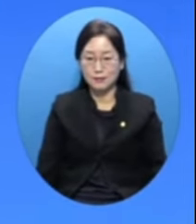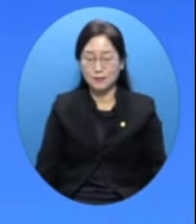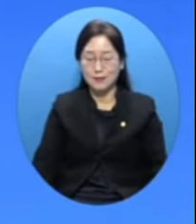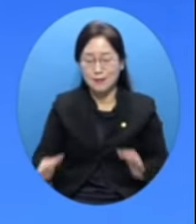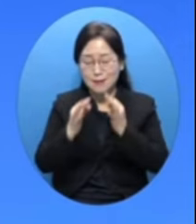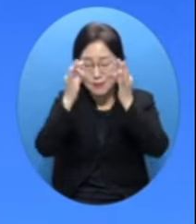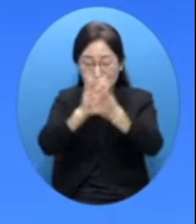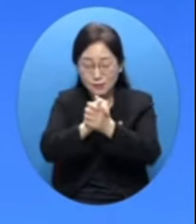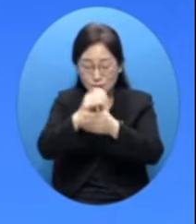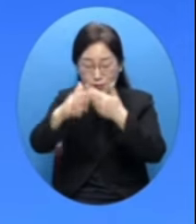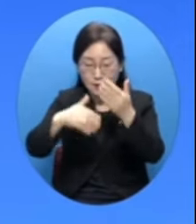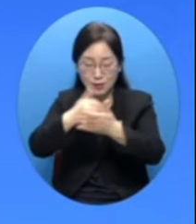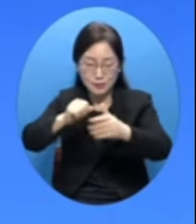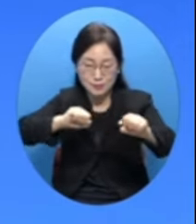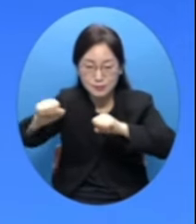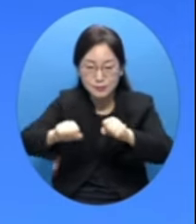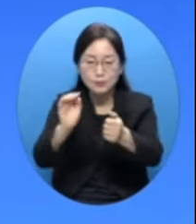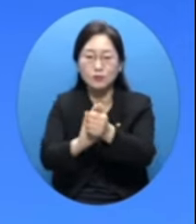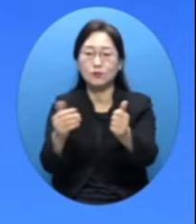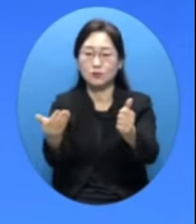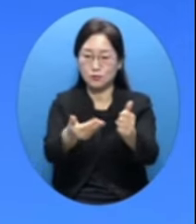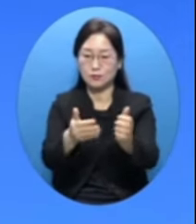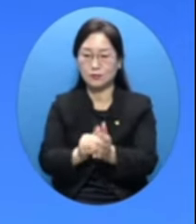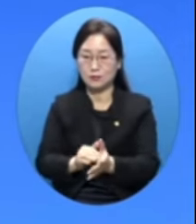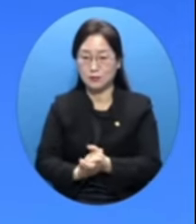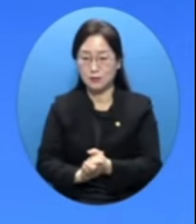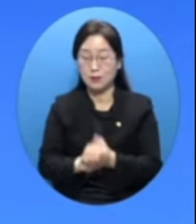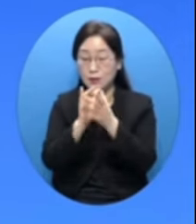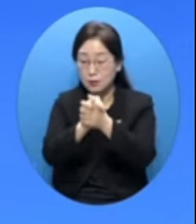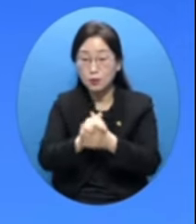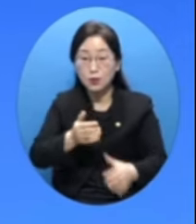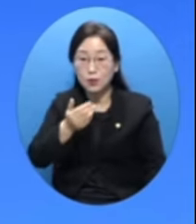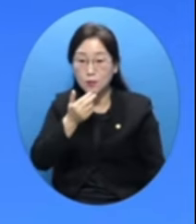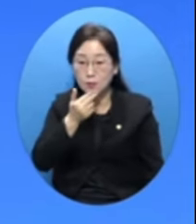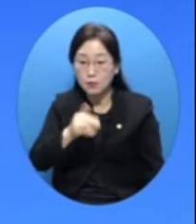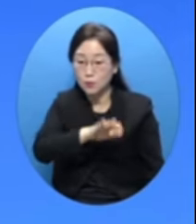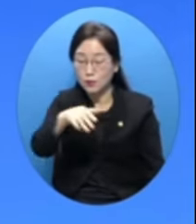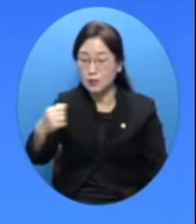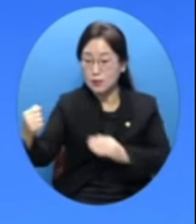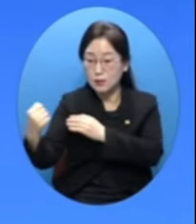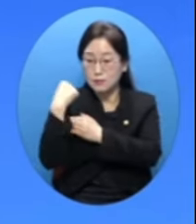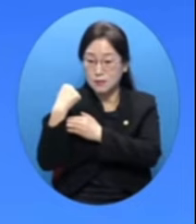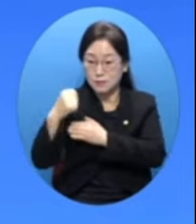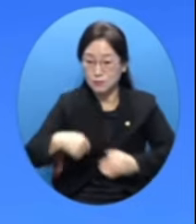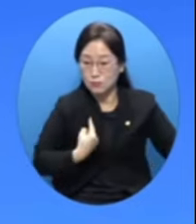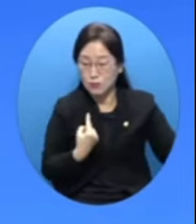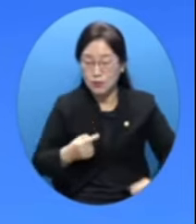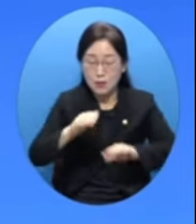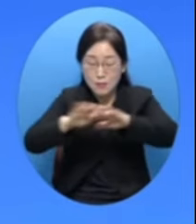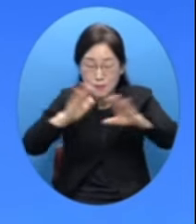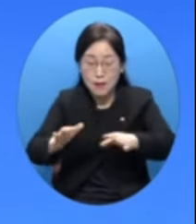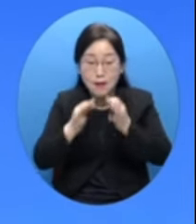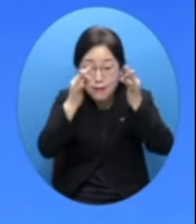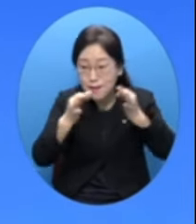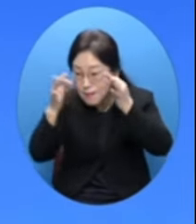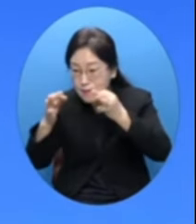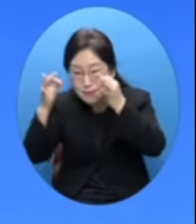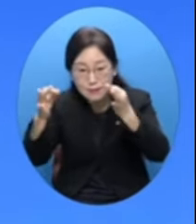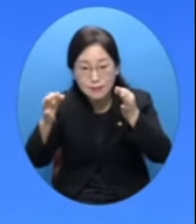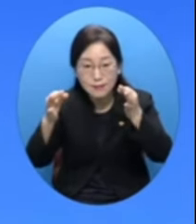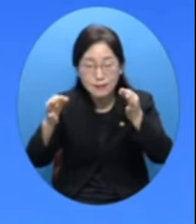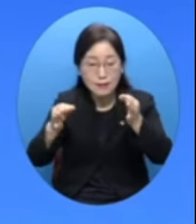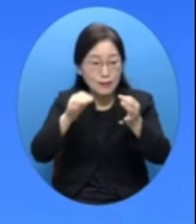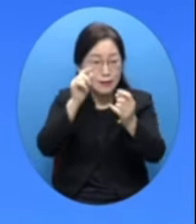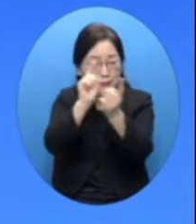간절히 기도할 때 하나님께서 역사하시는 것입니다. 기도하지 않고 우리가 우리의 힘으로 문제를 해결해 보려고 이리 뛰고 저리 뛰고 이